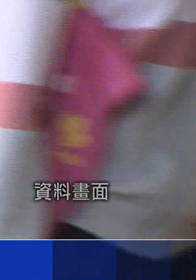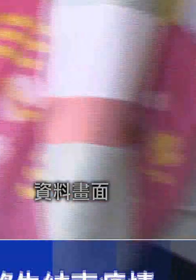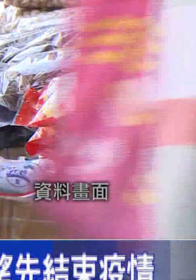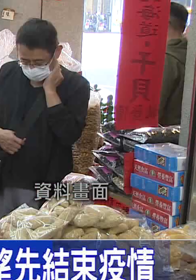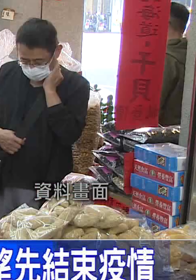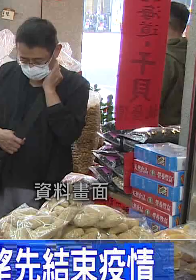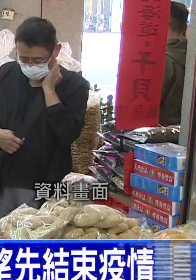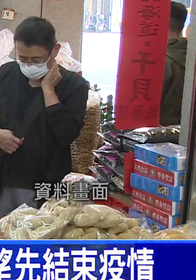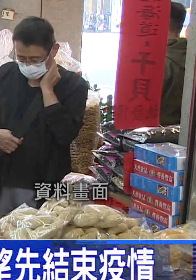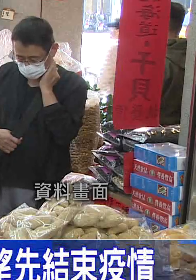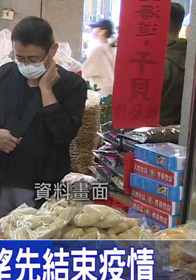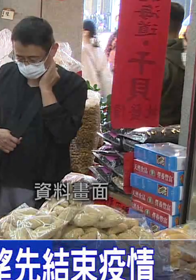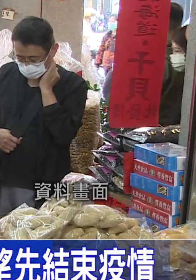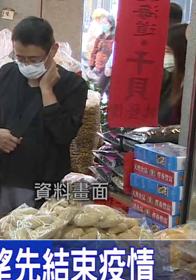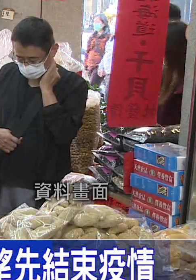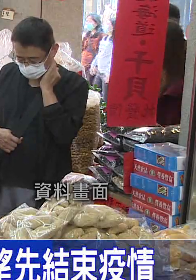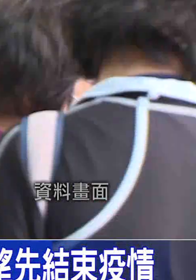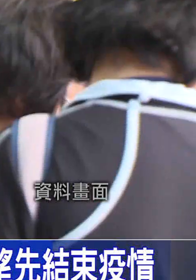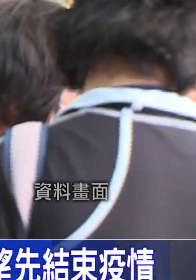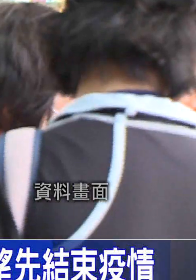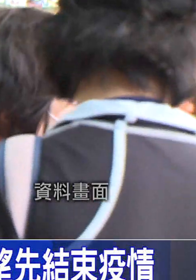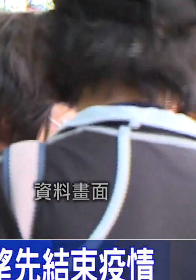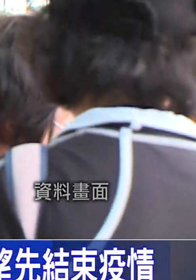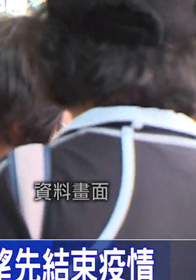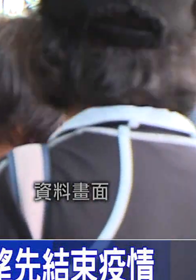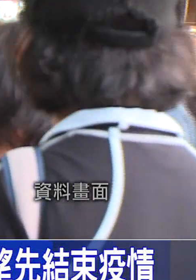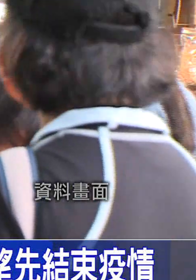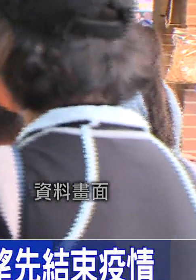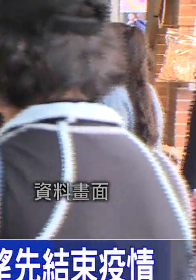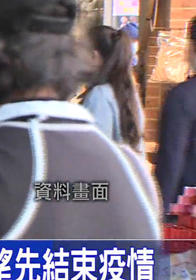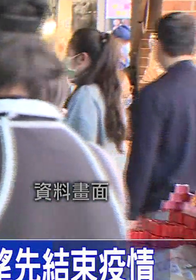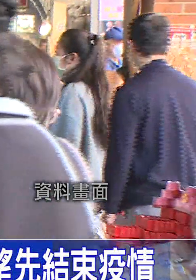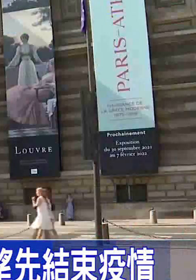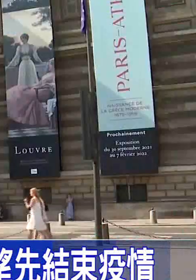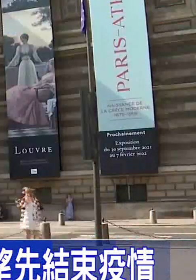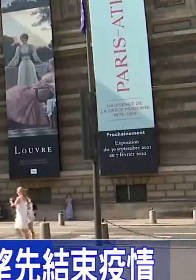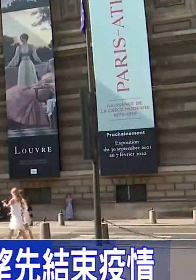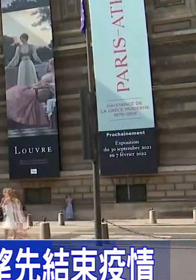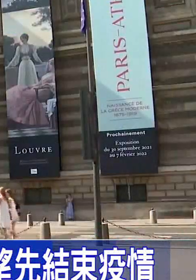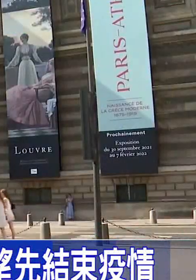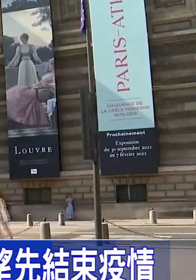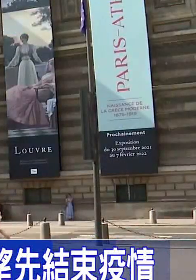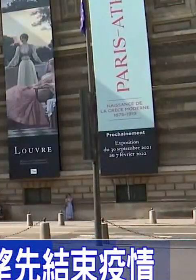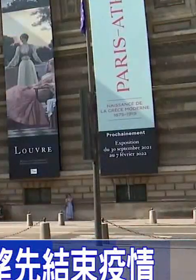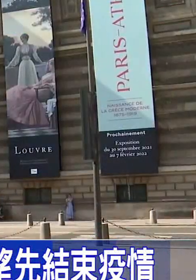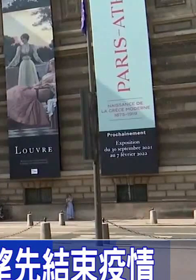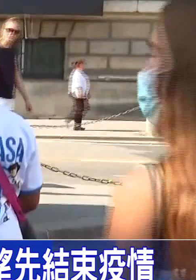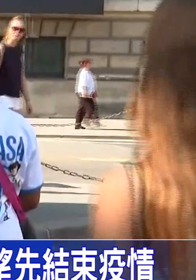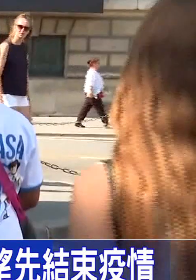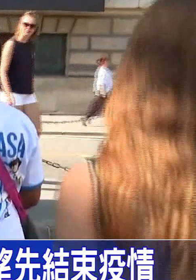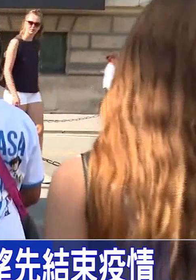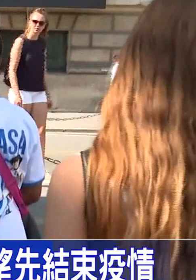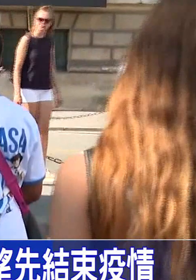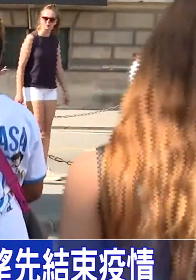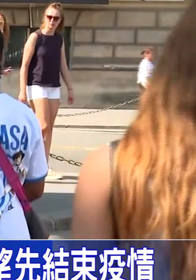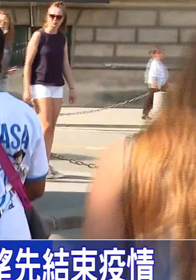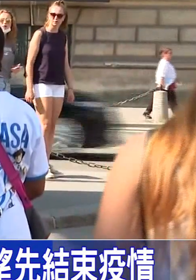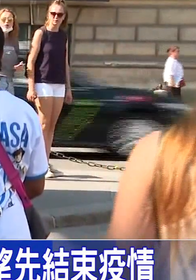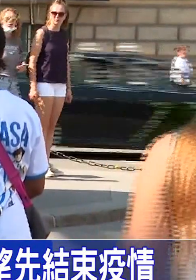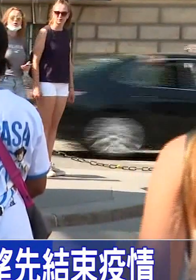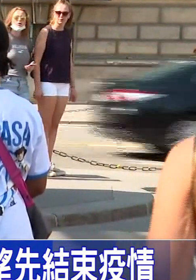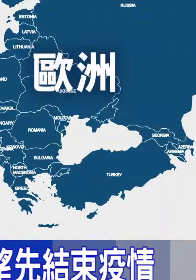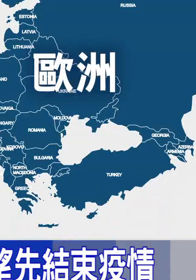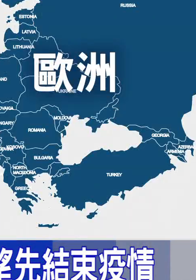心强力呼吁年节期间不要去人挤人的地方，也降低感染风险。而世界卫生组织欧洲区主任认